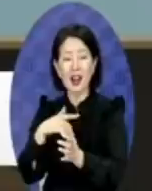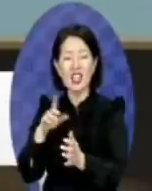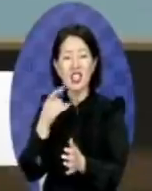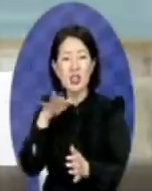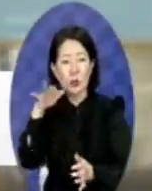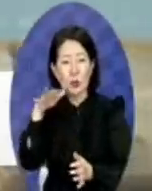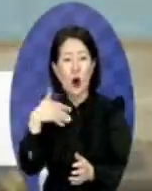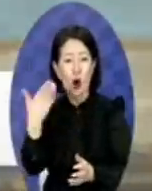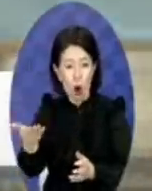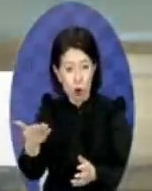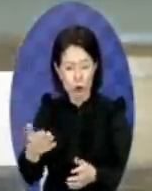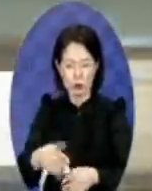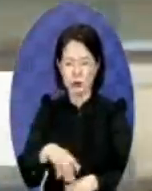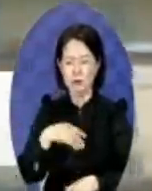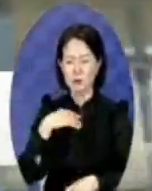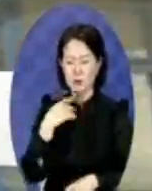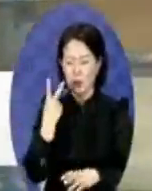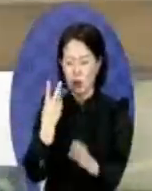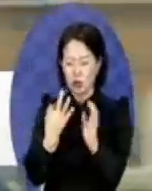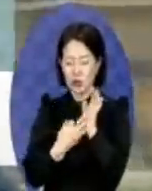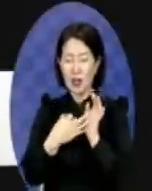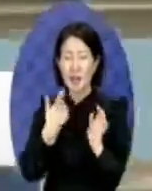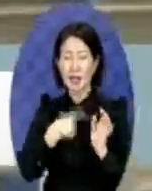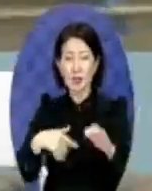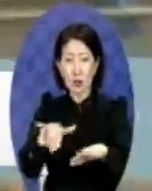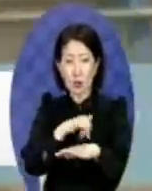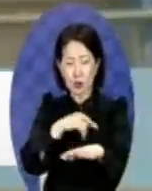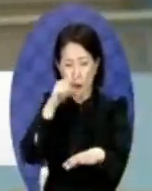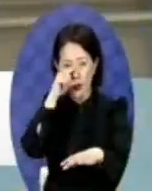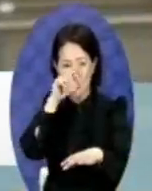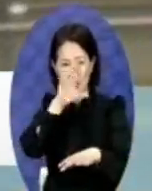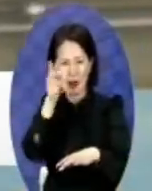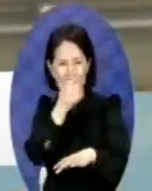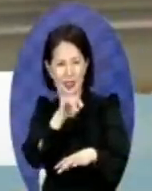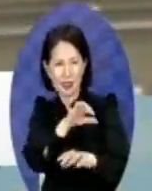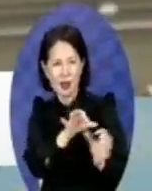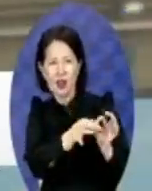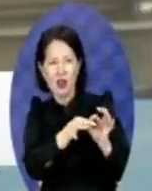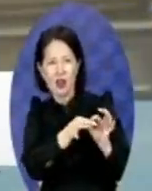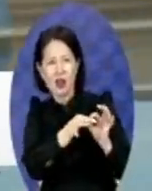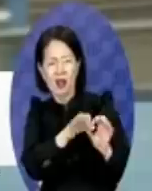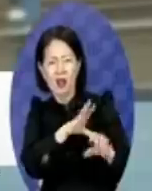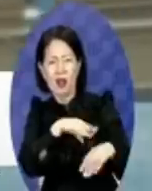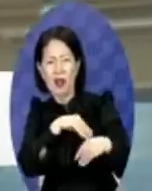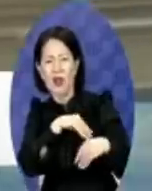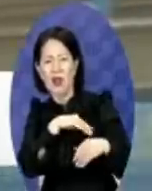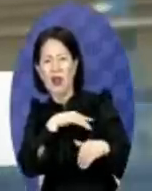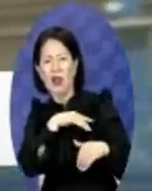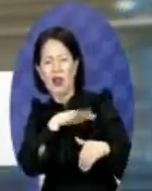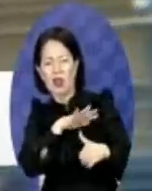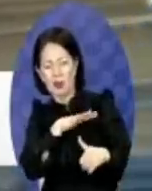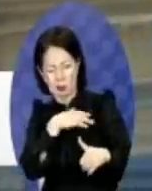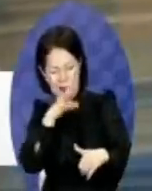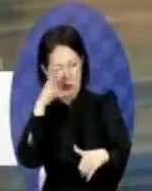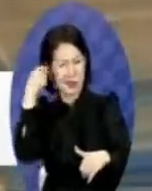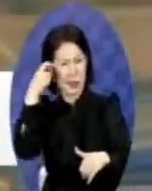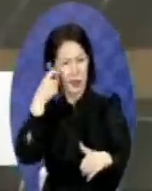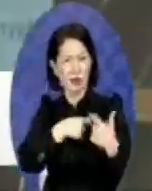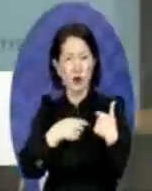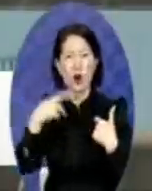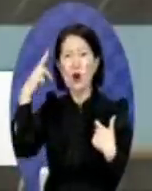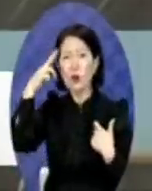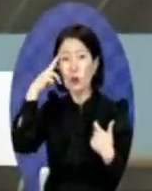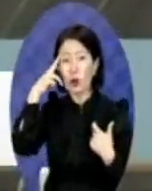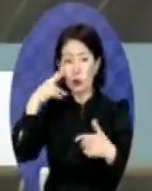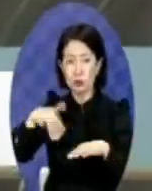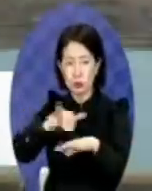Европын холбооны 28 гишүүн улс орон Оросын байгалийн хийгээс хамааралтай байдлаа санаа зовниж ирсэн. За Польш улс гэхэд Оросын